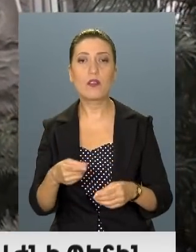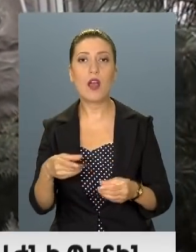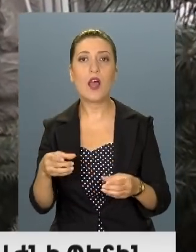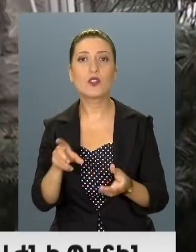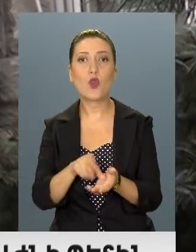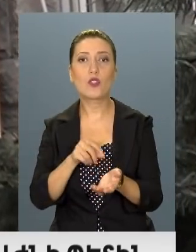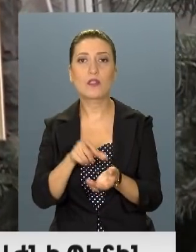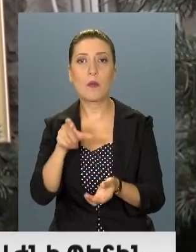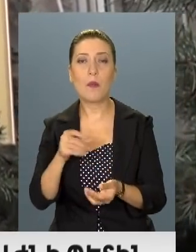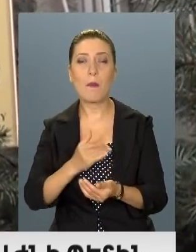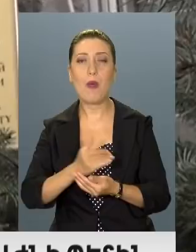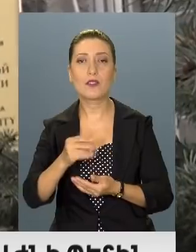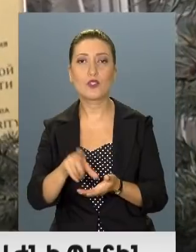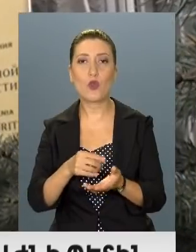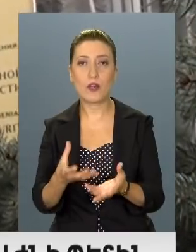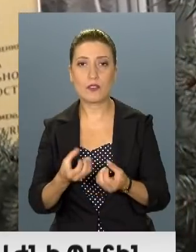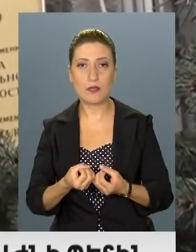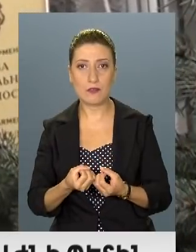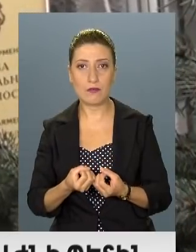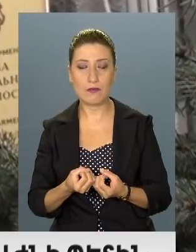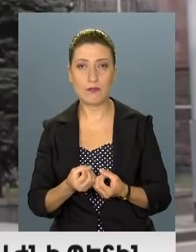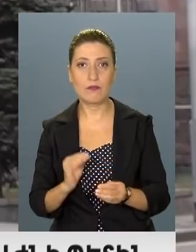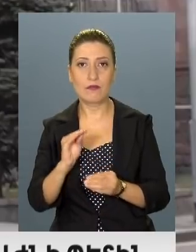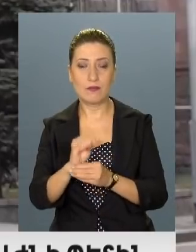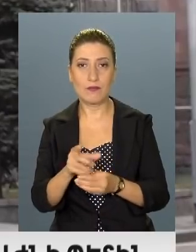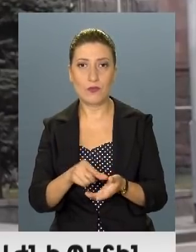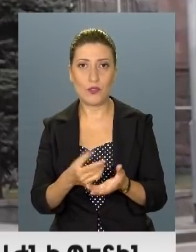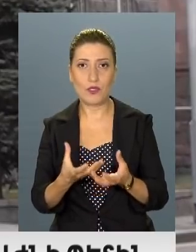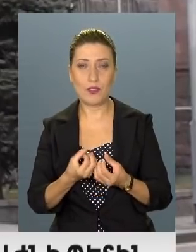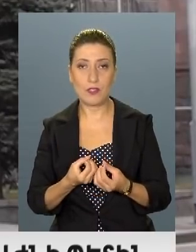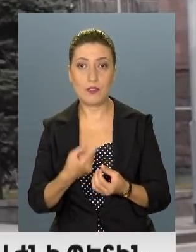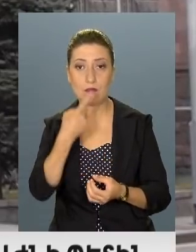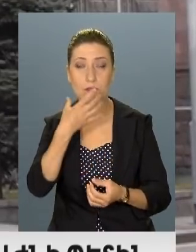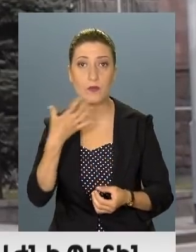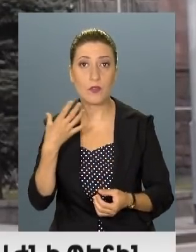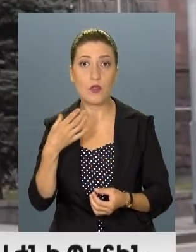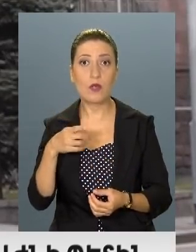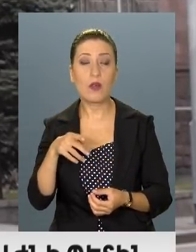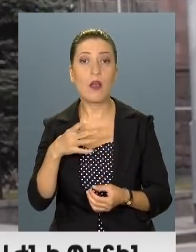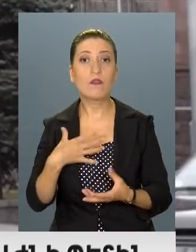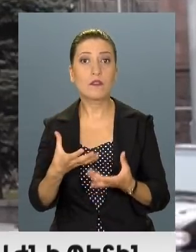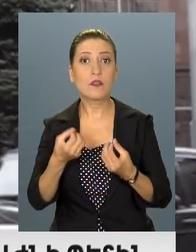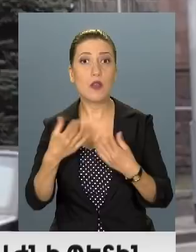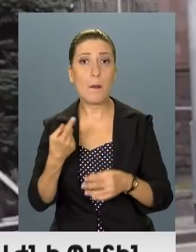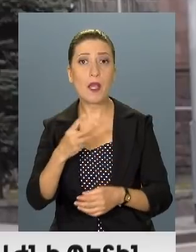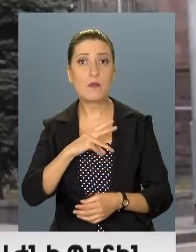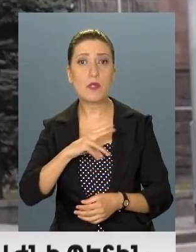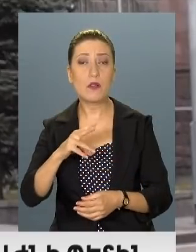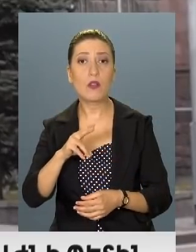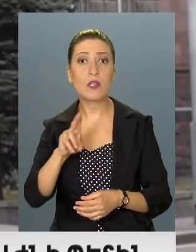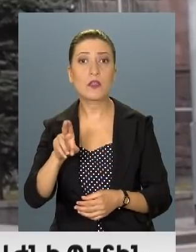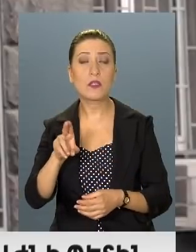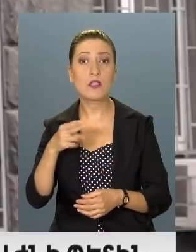կենսաթոշակառուներ բարձր թոշակ ստանան։ Վերջիններից այս տարվա հունվարից պահանջել և ստացել է ավելի քան 1 միլիոն դրամ